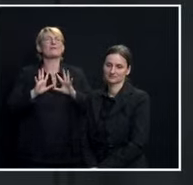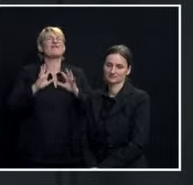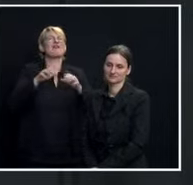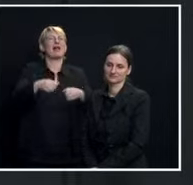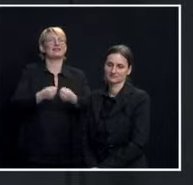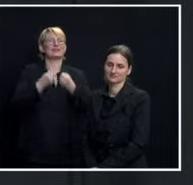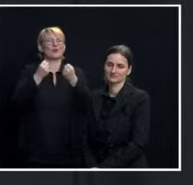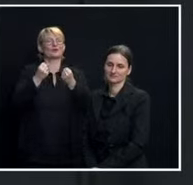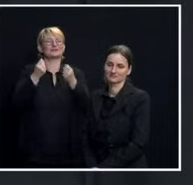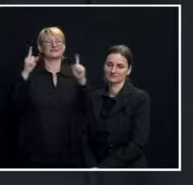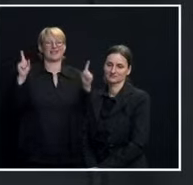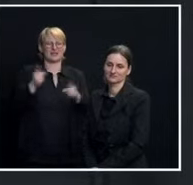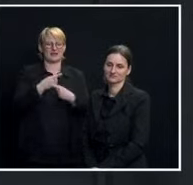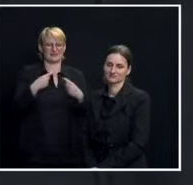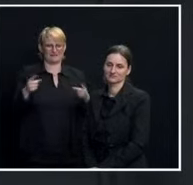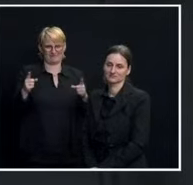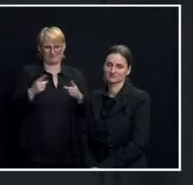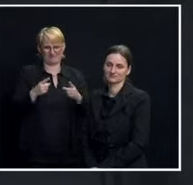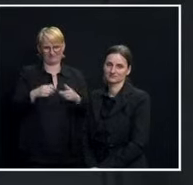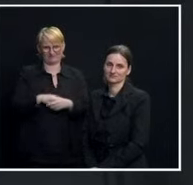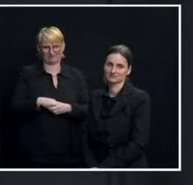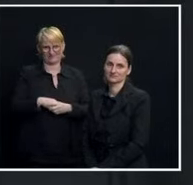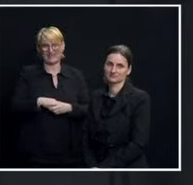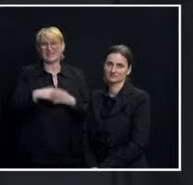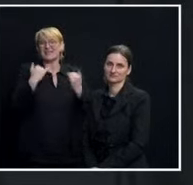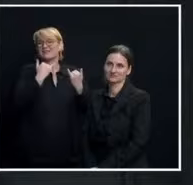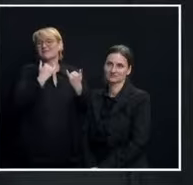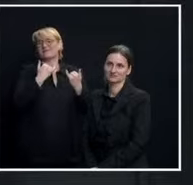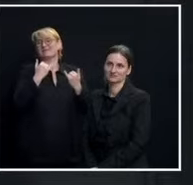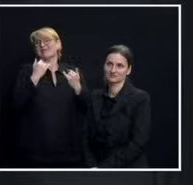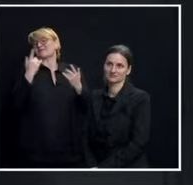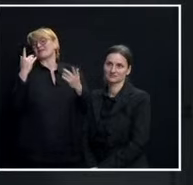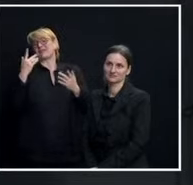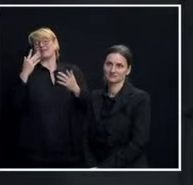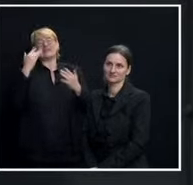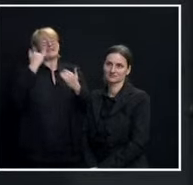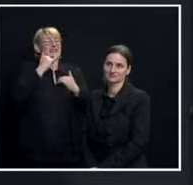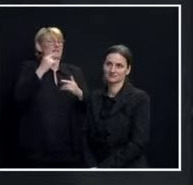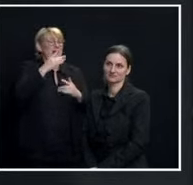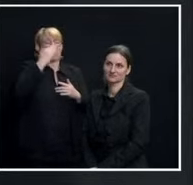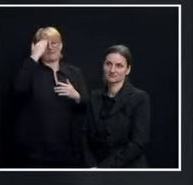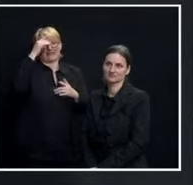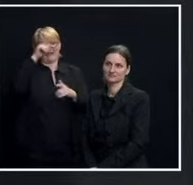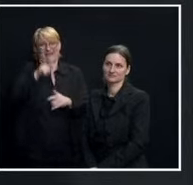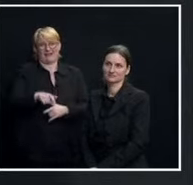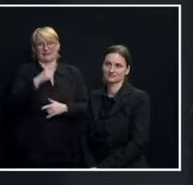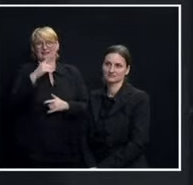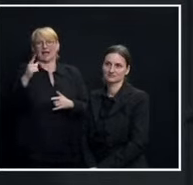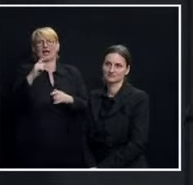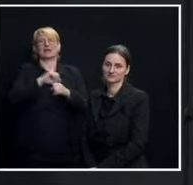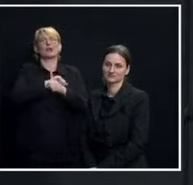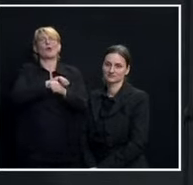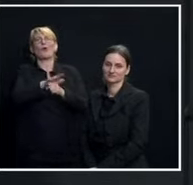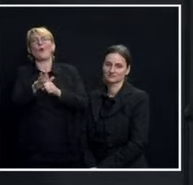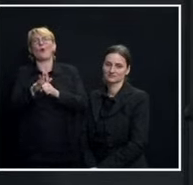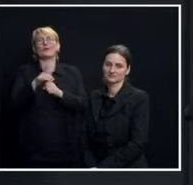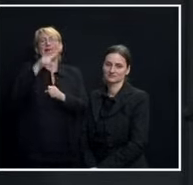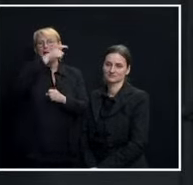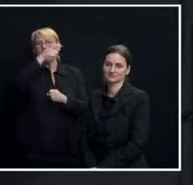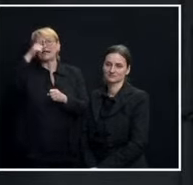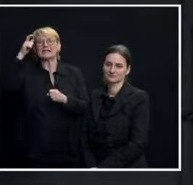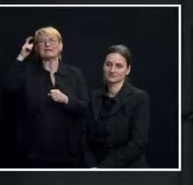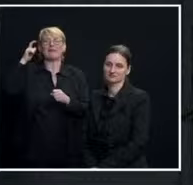sozusagen. Es geht ja darum, dass jeder irgendwann im Bekanntenkreis einen vermeintlichen Corona-Experten